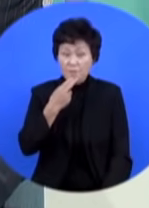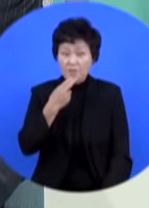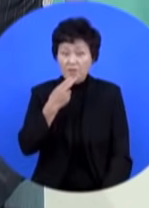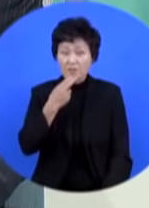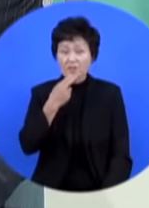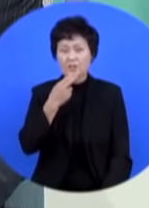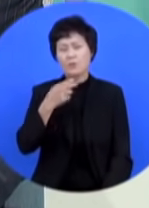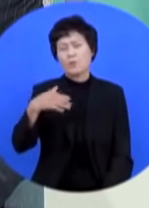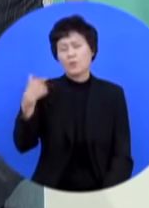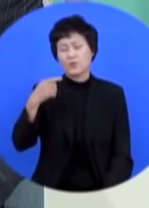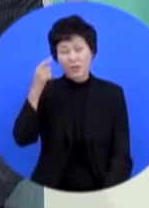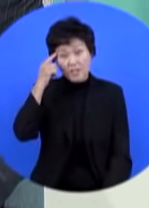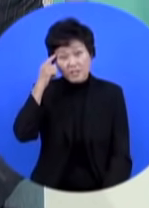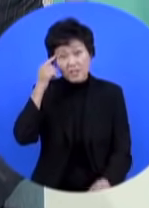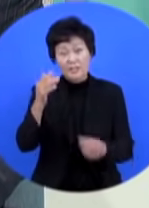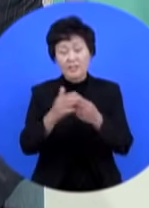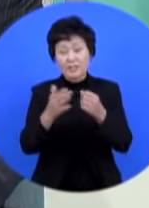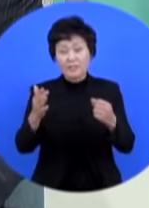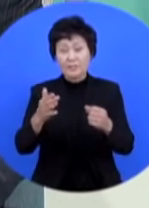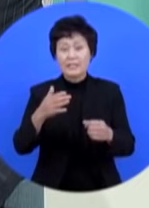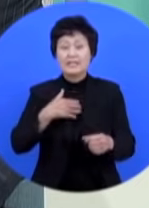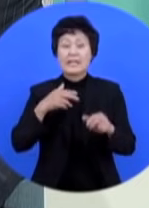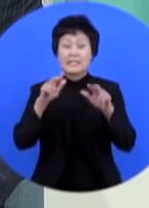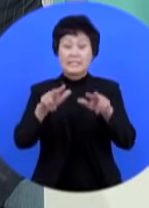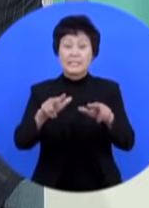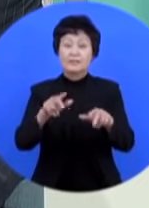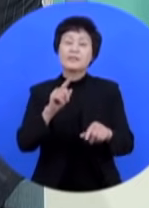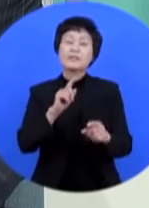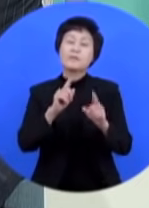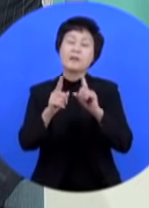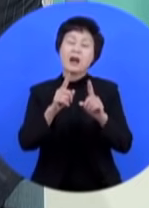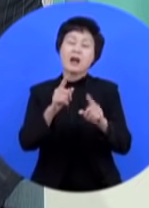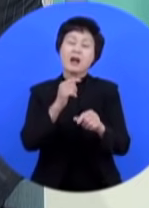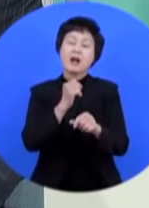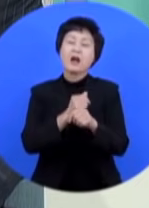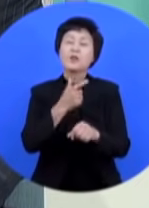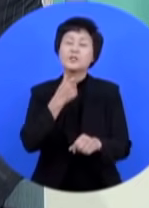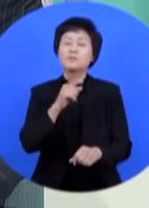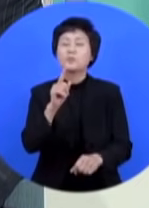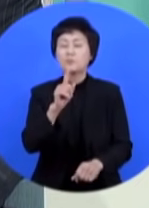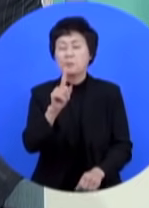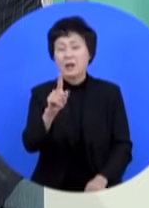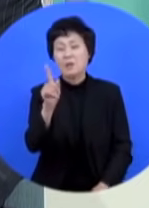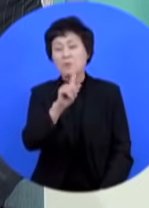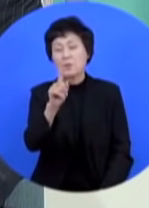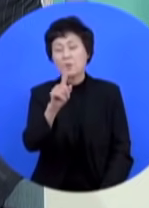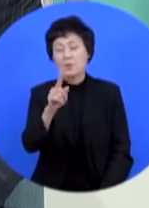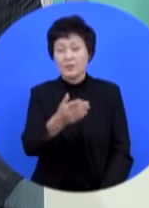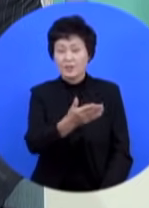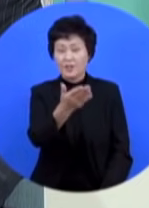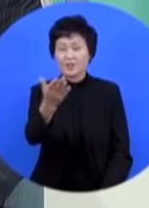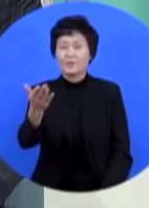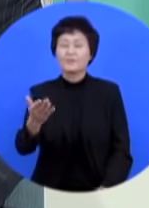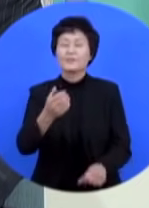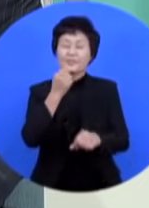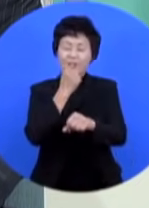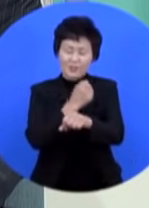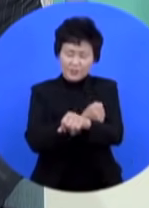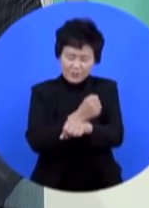생각했기에 저는 지금 이 말을 꼭 전하고 싶습니다. 여러분